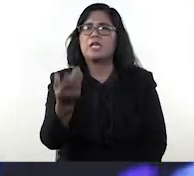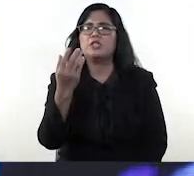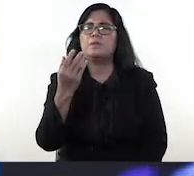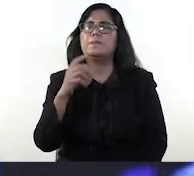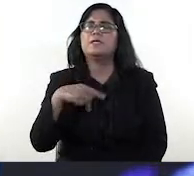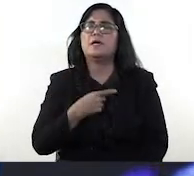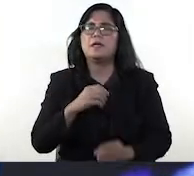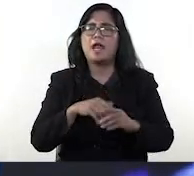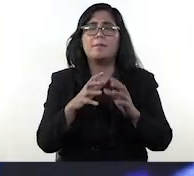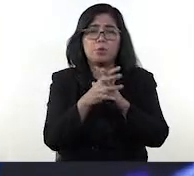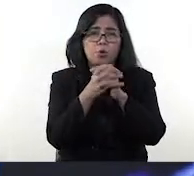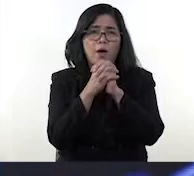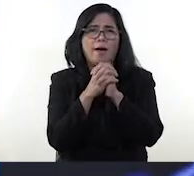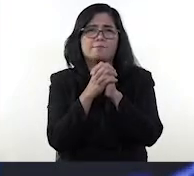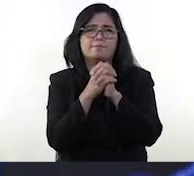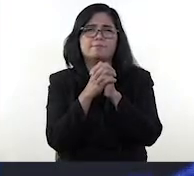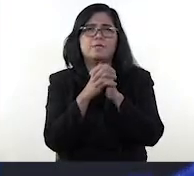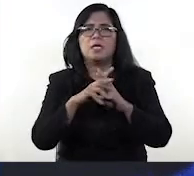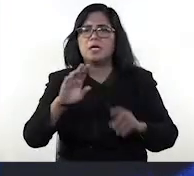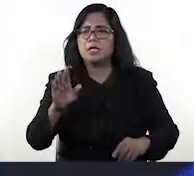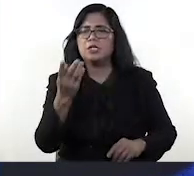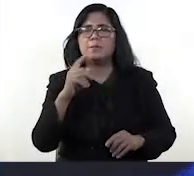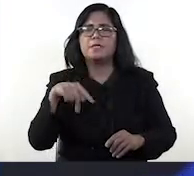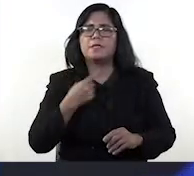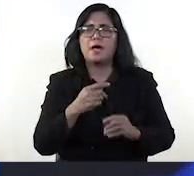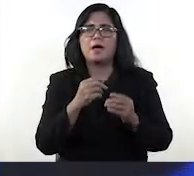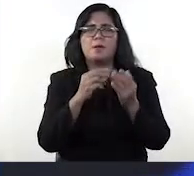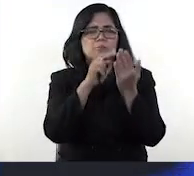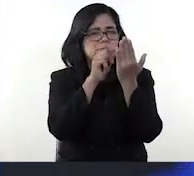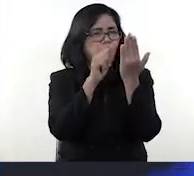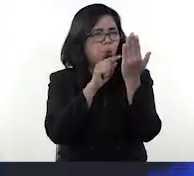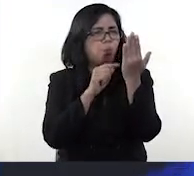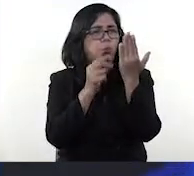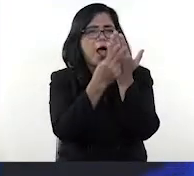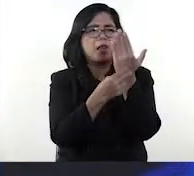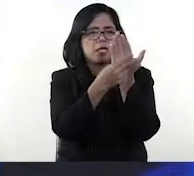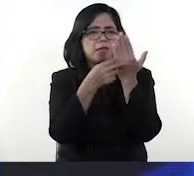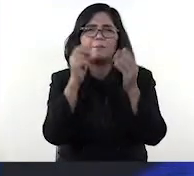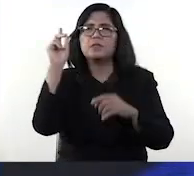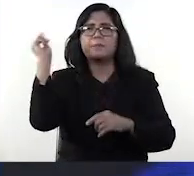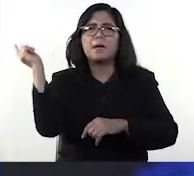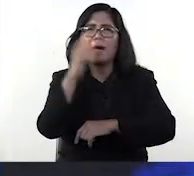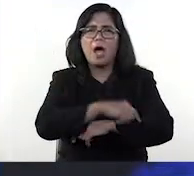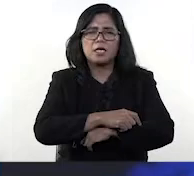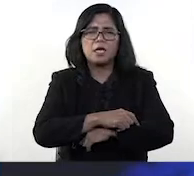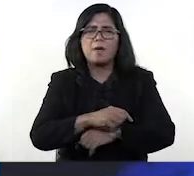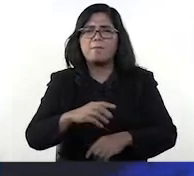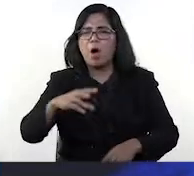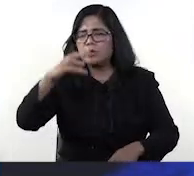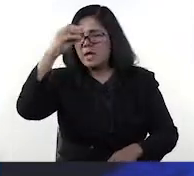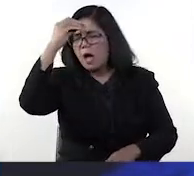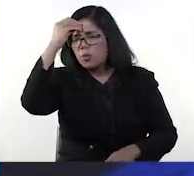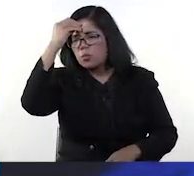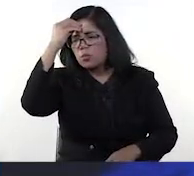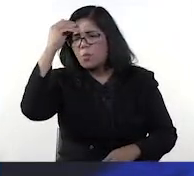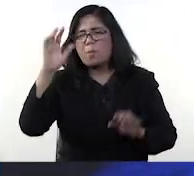Hai Kan hidup kita dalam doa hai hidup kita membaca Alkitab hai hidup kita mau tahu lebih